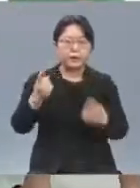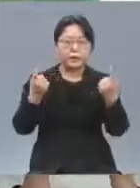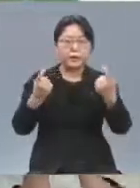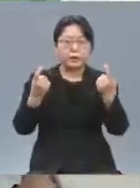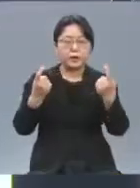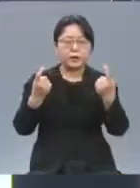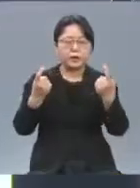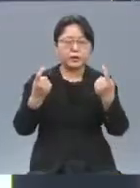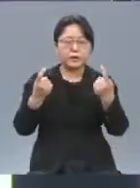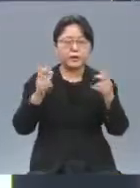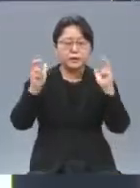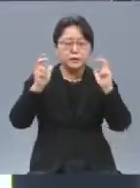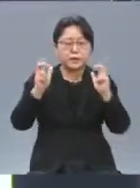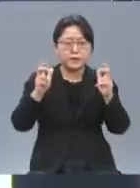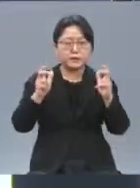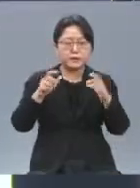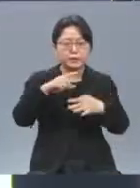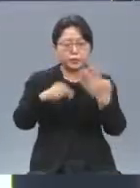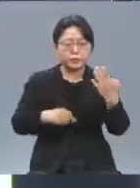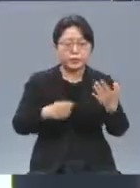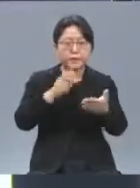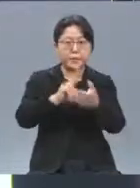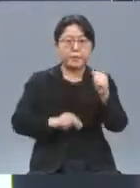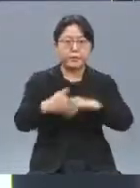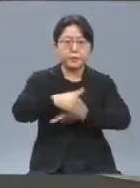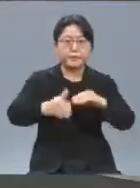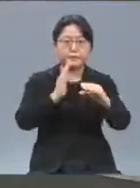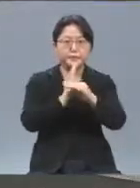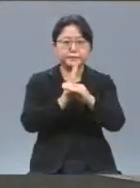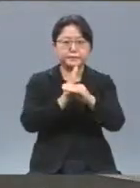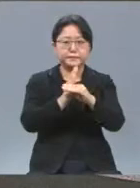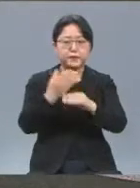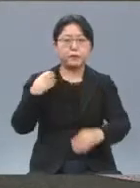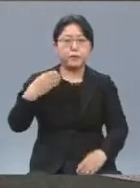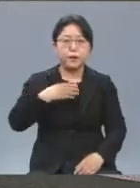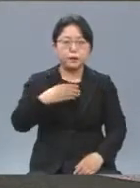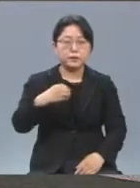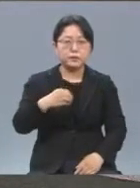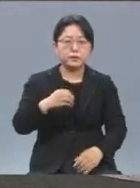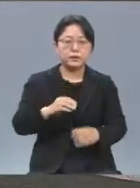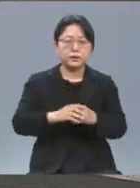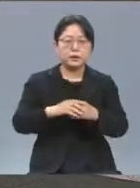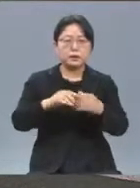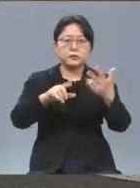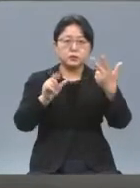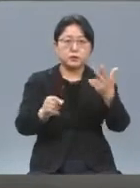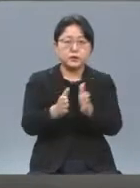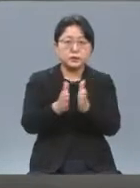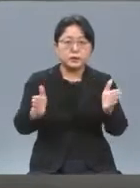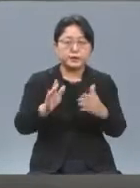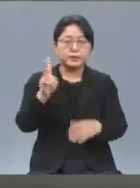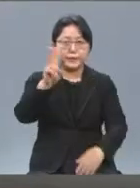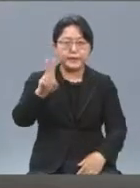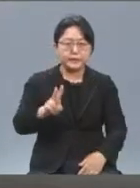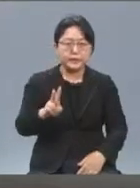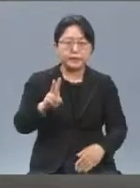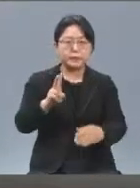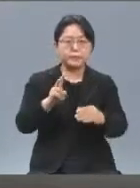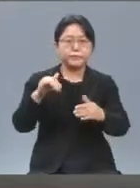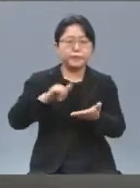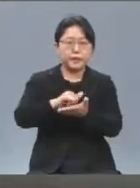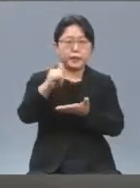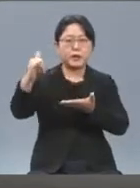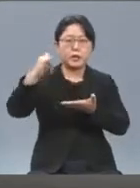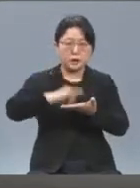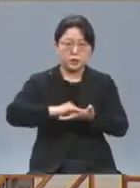여행사에서 상품을 확장해 판매에 들어갈 예정이라고 밝혔습니다. 무안군은 또 다음 달 취항 예정인 베트남 노선 등은